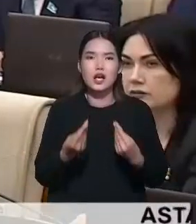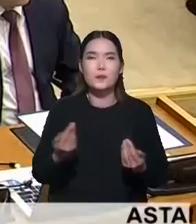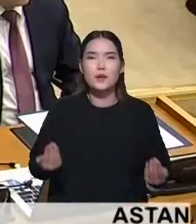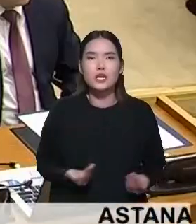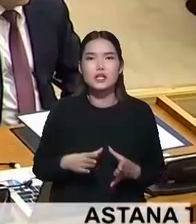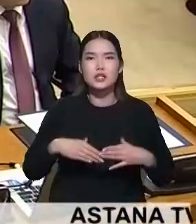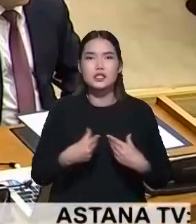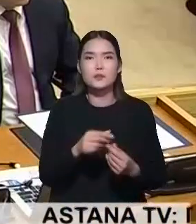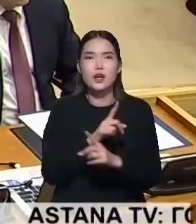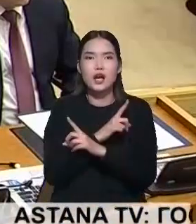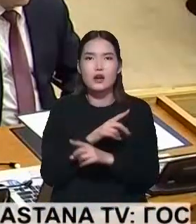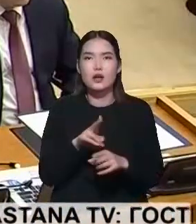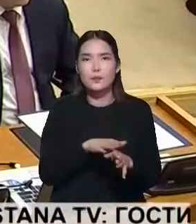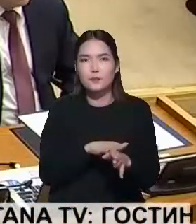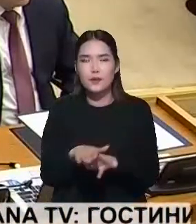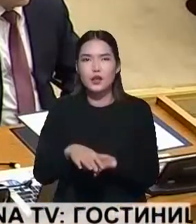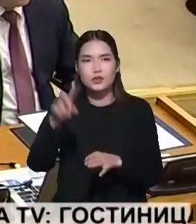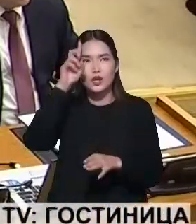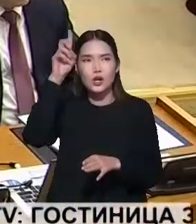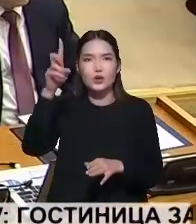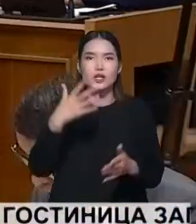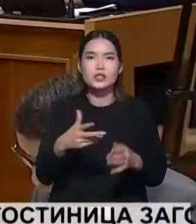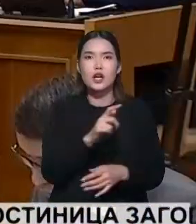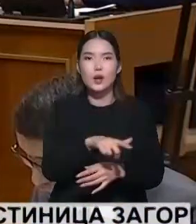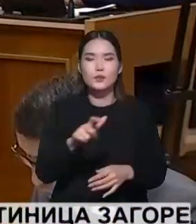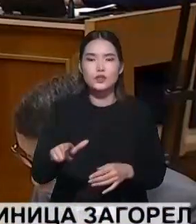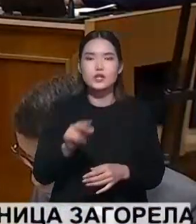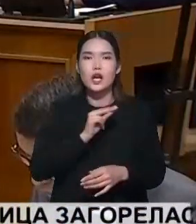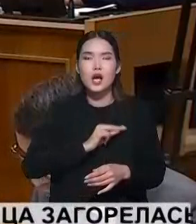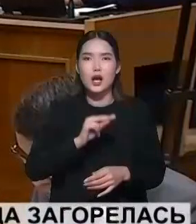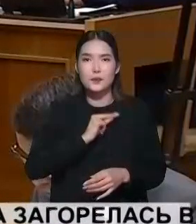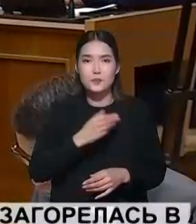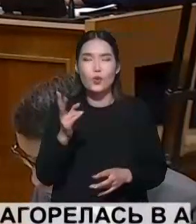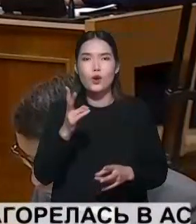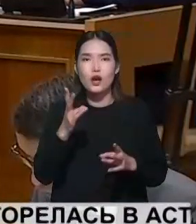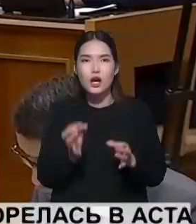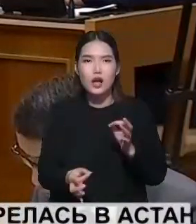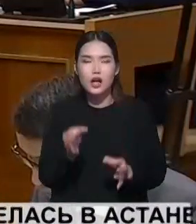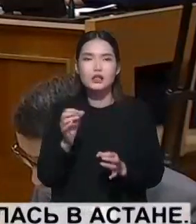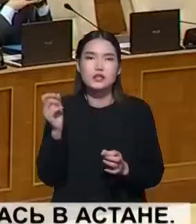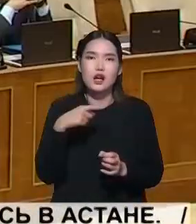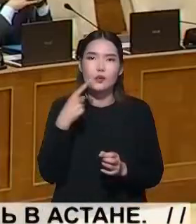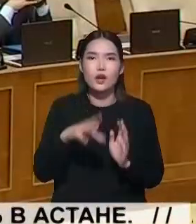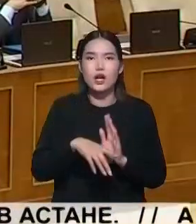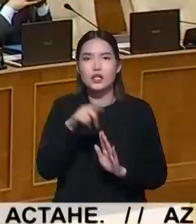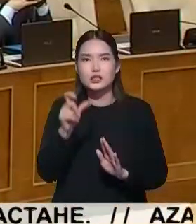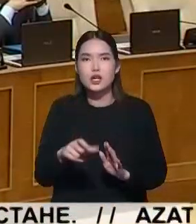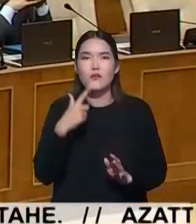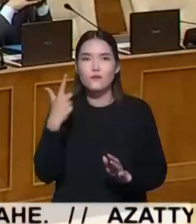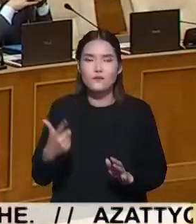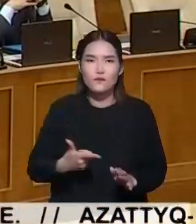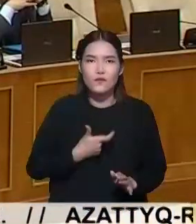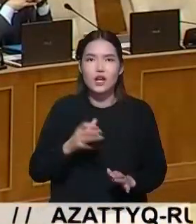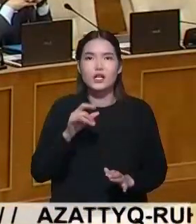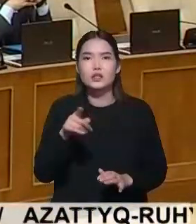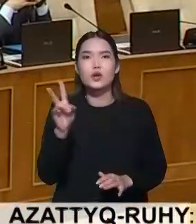семьям, погибших при исполнении государственных или общественных обязанностей. Эта норма, как уточнили депутаты, касается военнослужащих